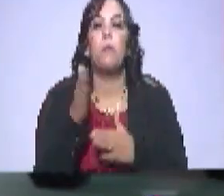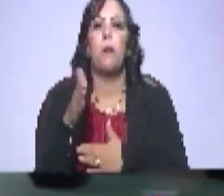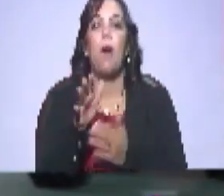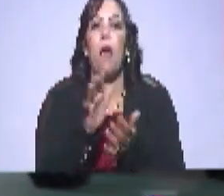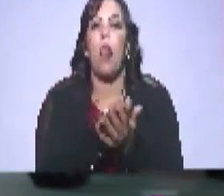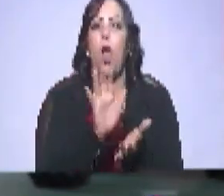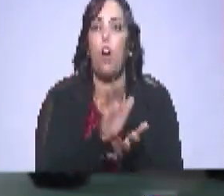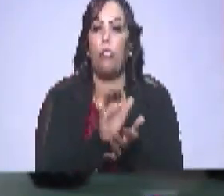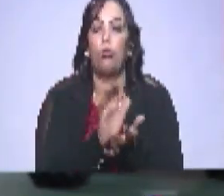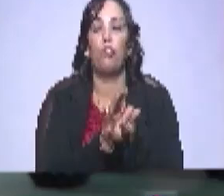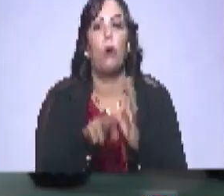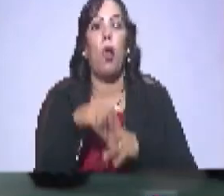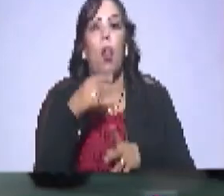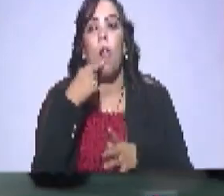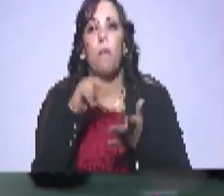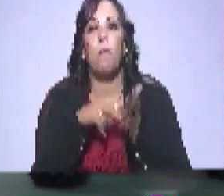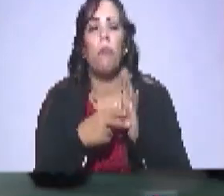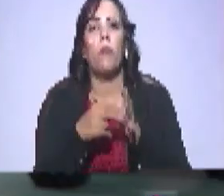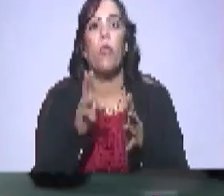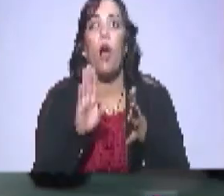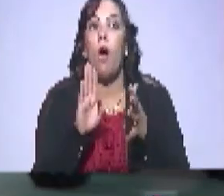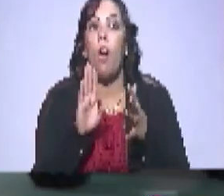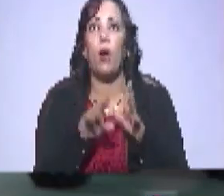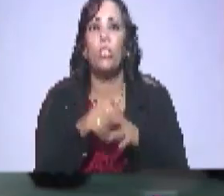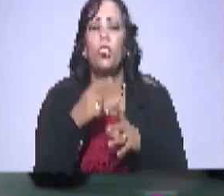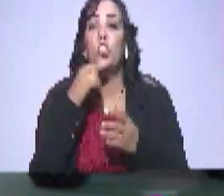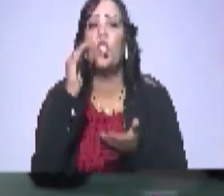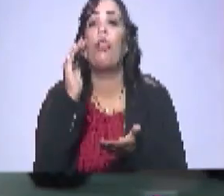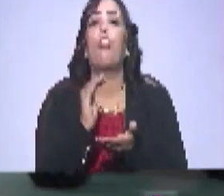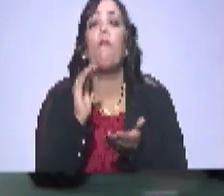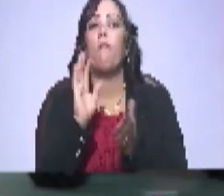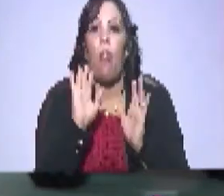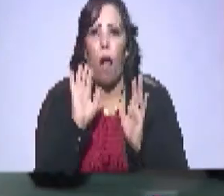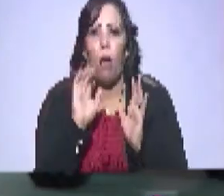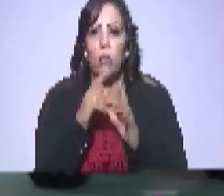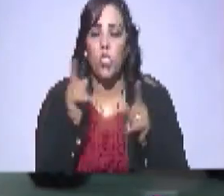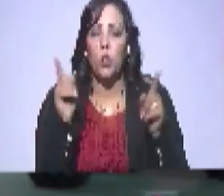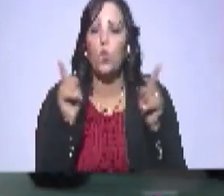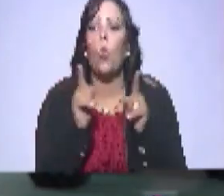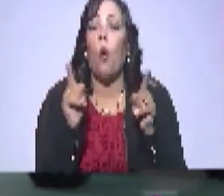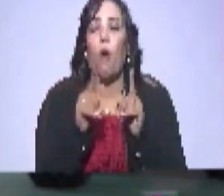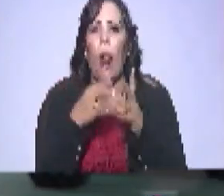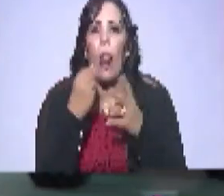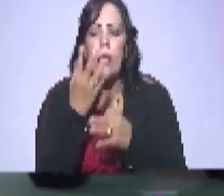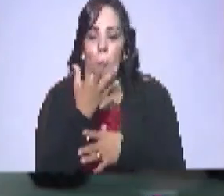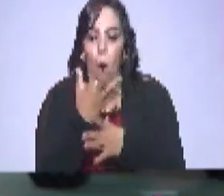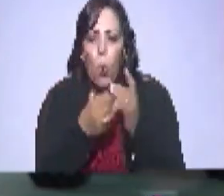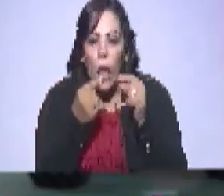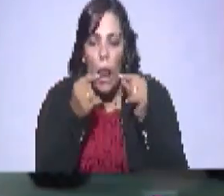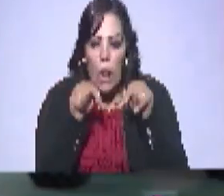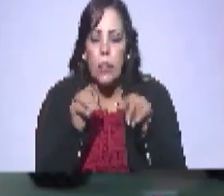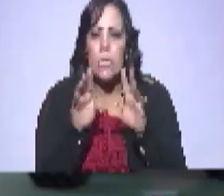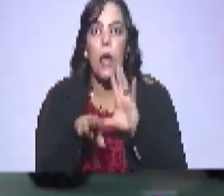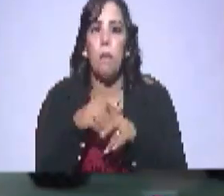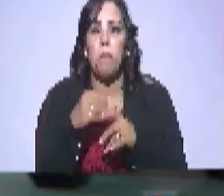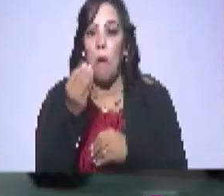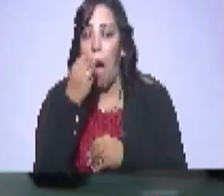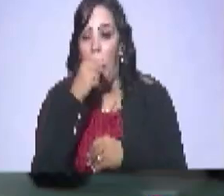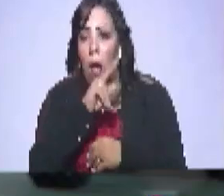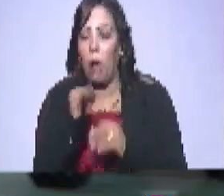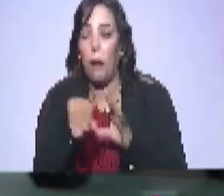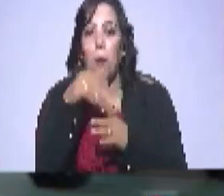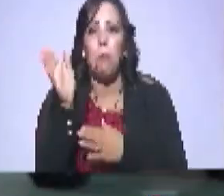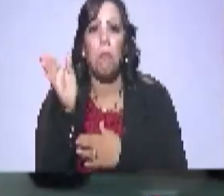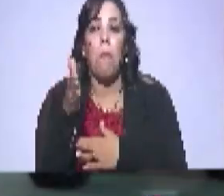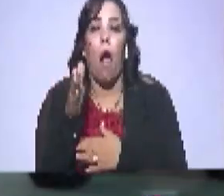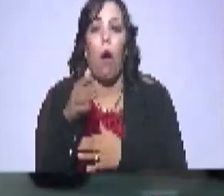بناكد لحضراتكم ان دي الطفل لسمكه القرش، دي السمكه الصغيره اللي لسه مولوده، دي ما اكلتش اي حاجه من